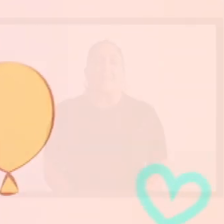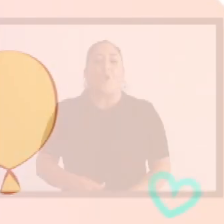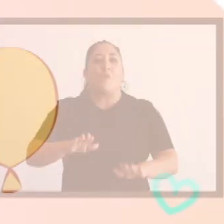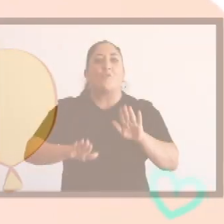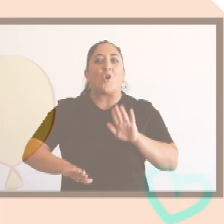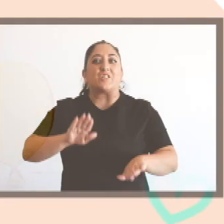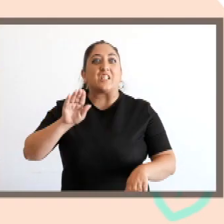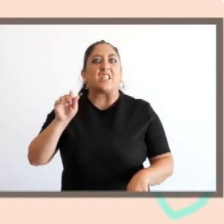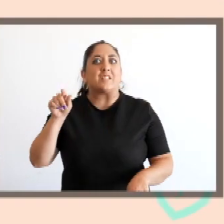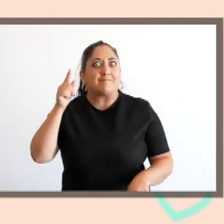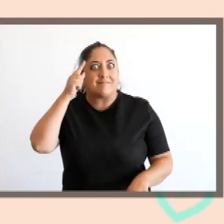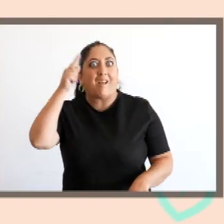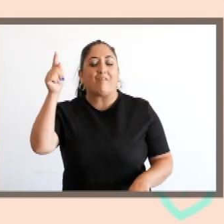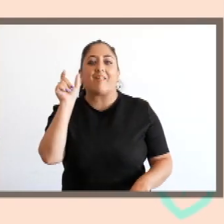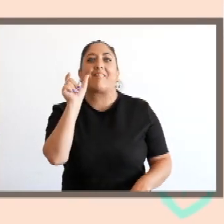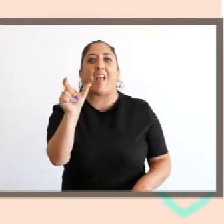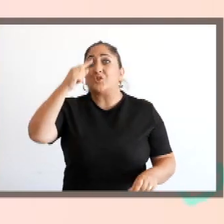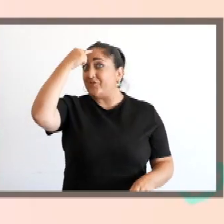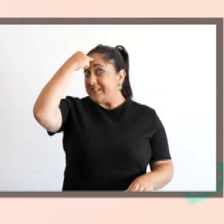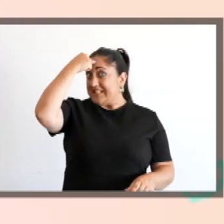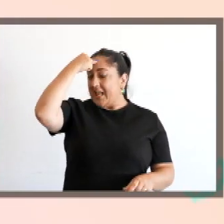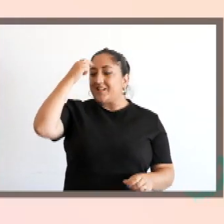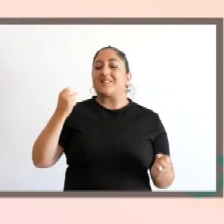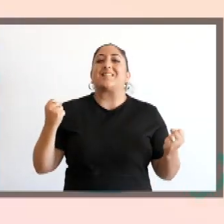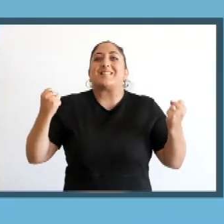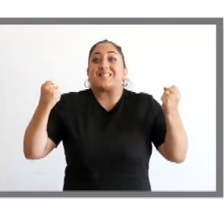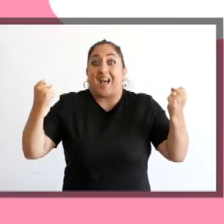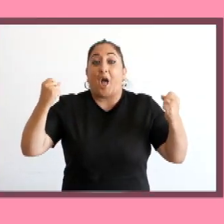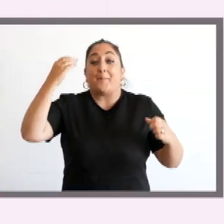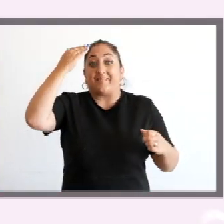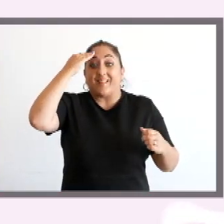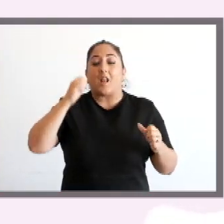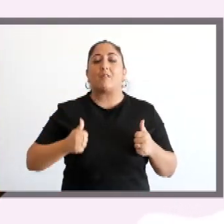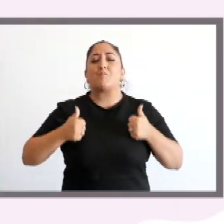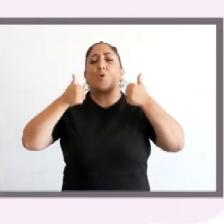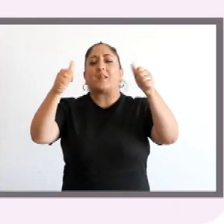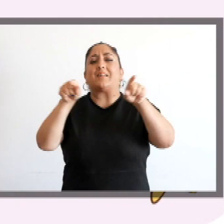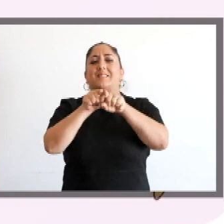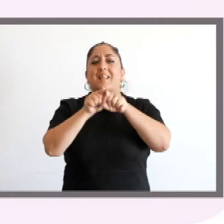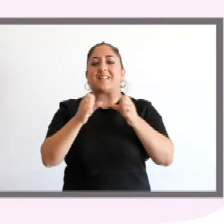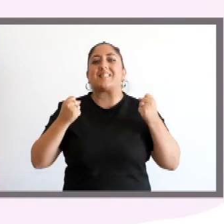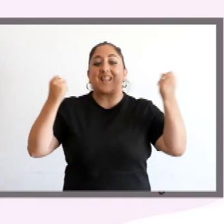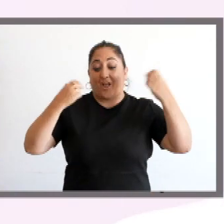l-xl sensi ta' filmati qosa bilan li jool qu garfin akbar dwar is- saaa mentali fost